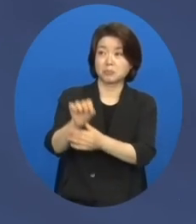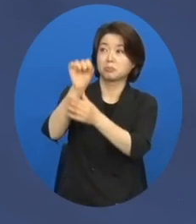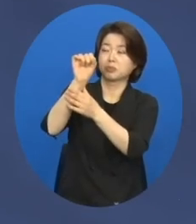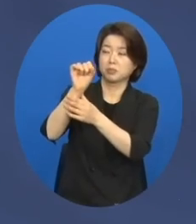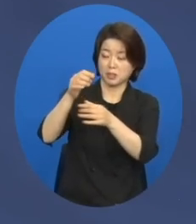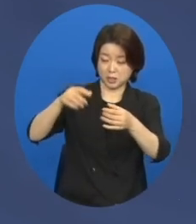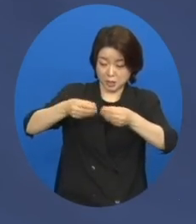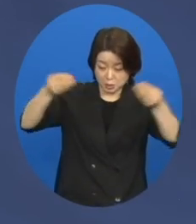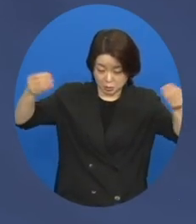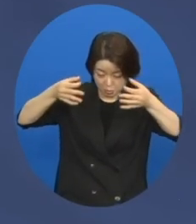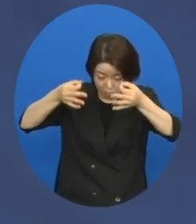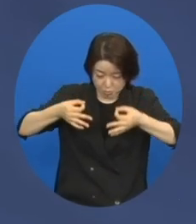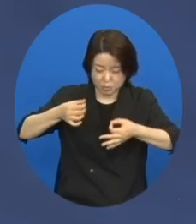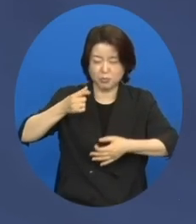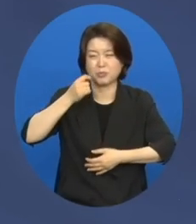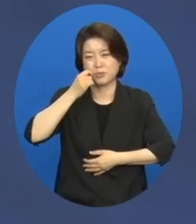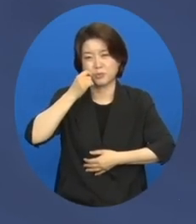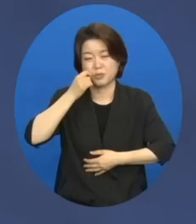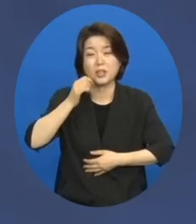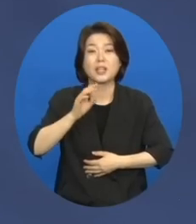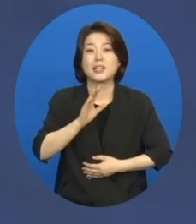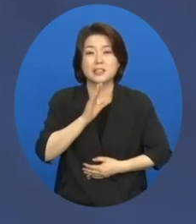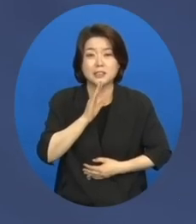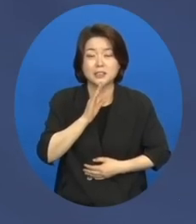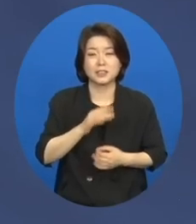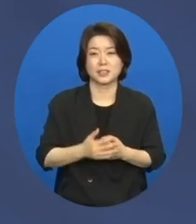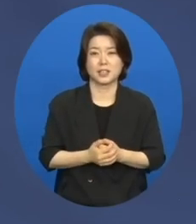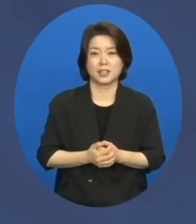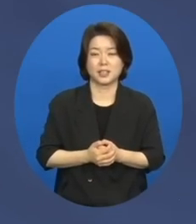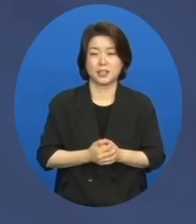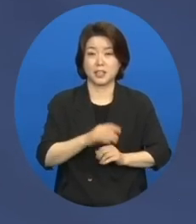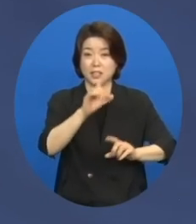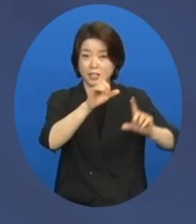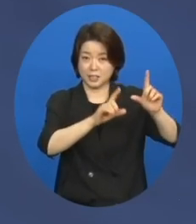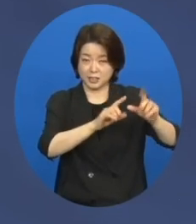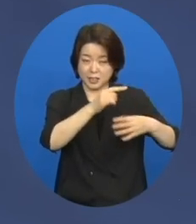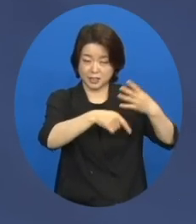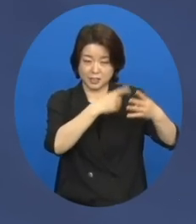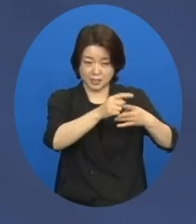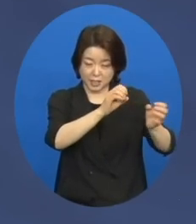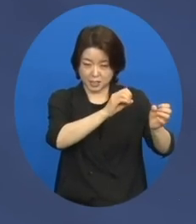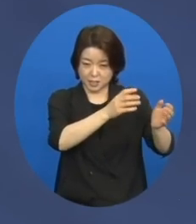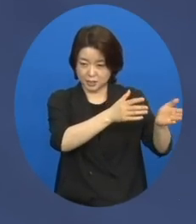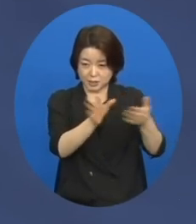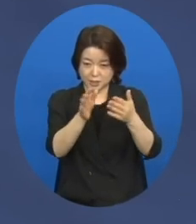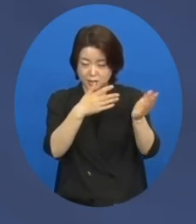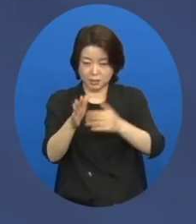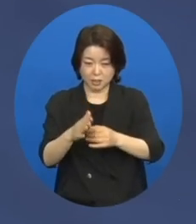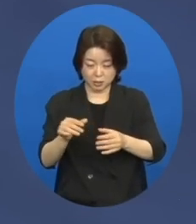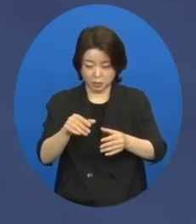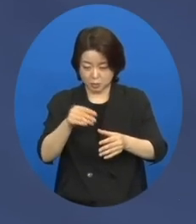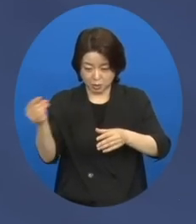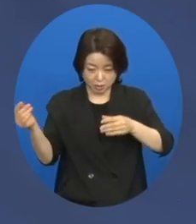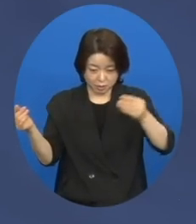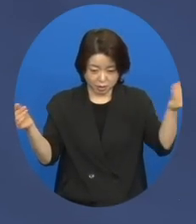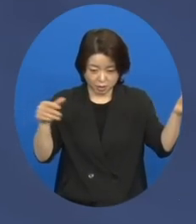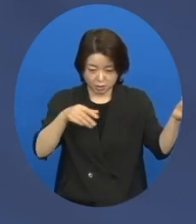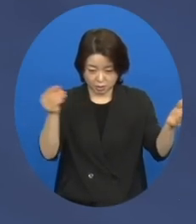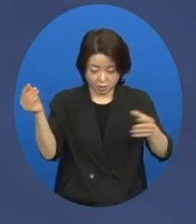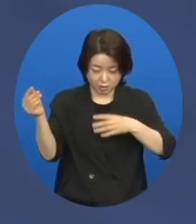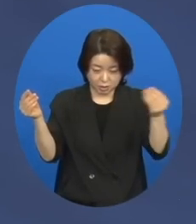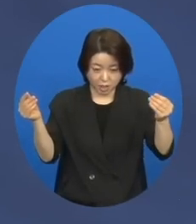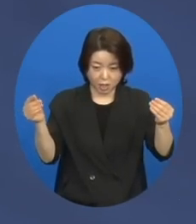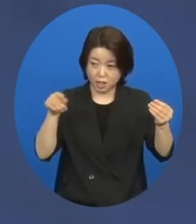보여요. 진짜 이제 철이 지나서 이거 뜯어내고 저거 뜯어내고 하면 이게 전부 난 줄